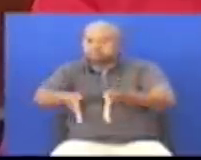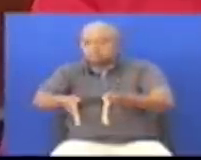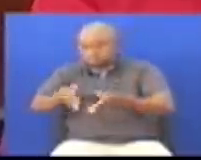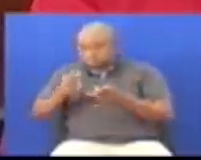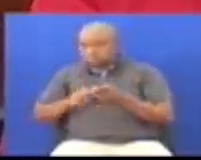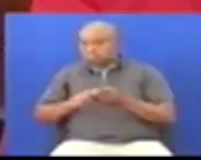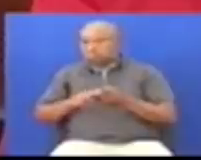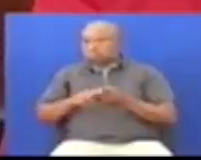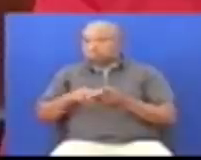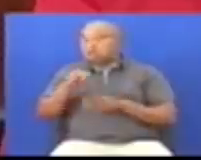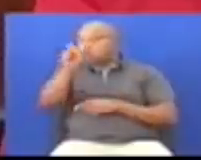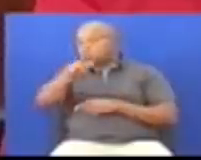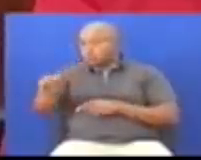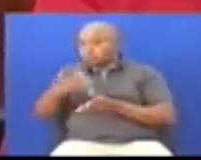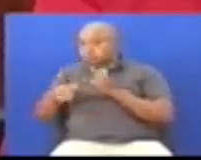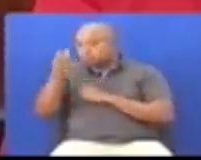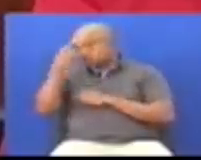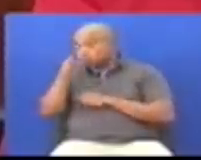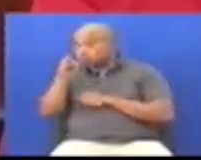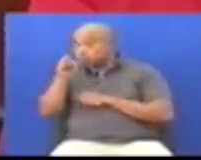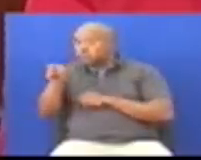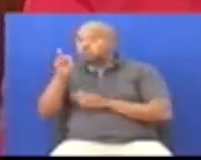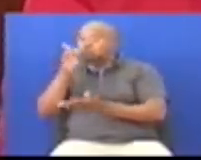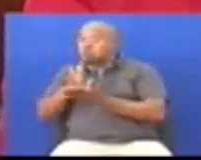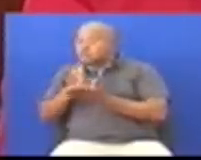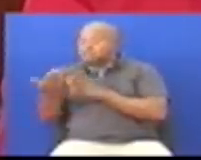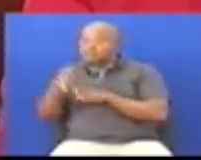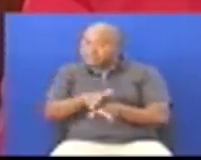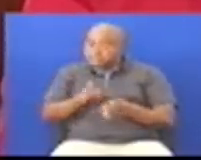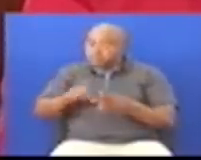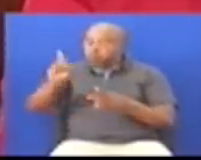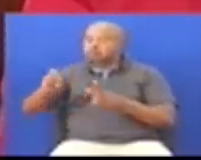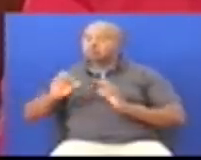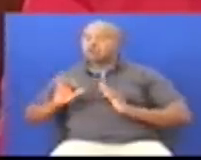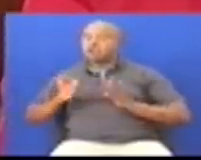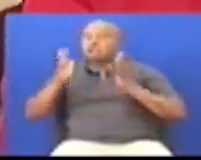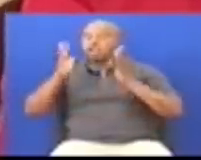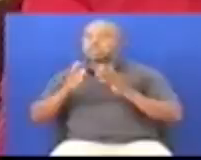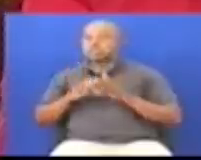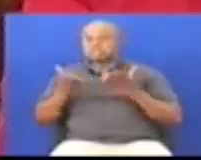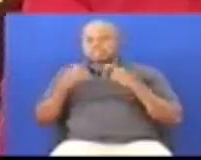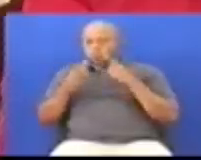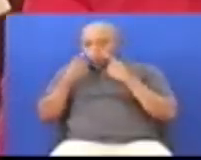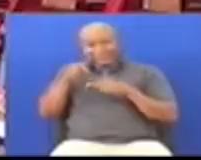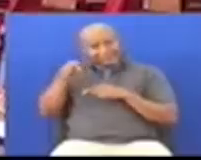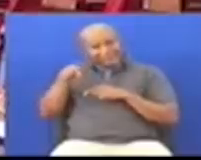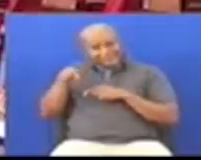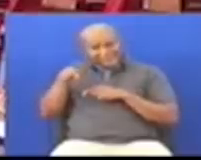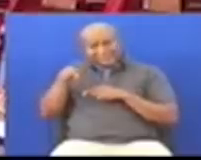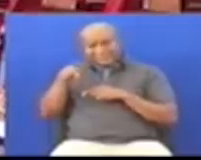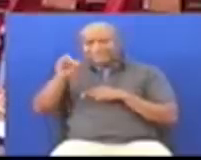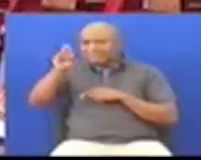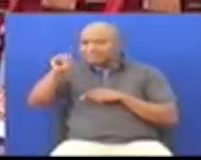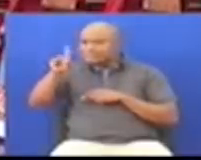wananchi wanatambulio kwamba huyu kweli amefariki. Sasa ukiangalia NIDA kama system